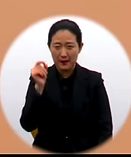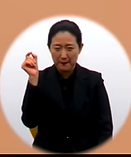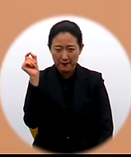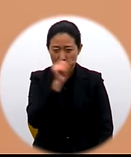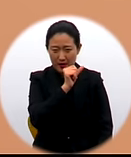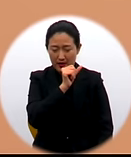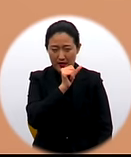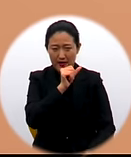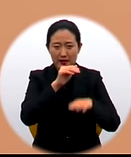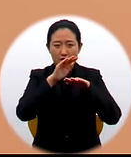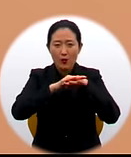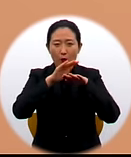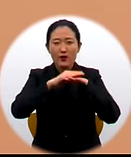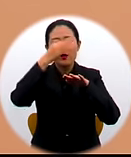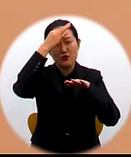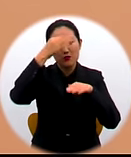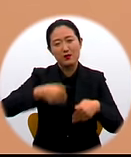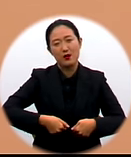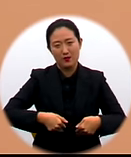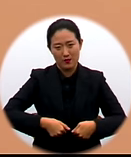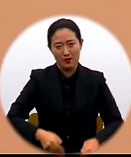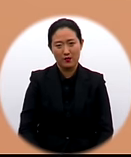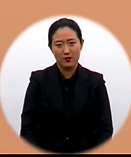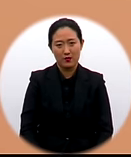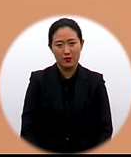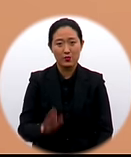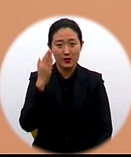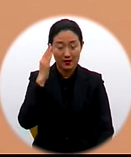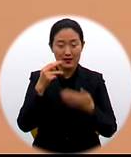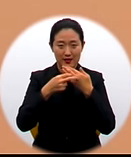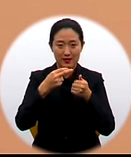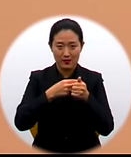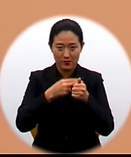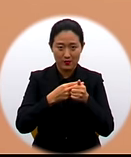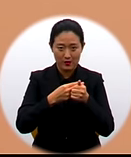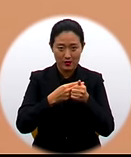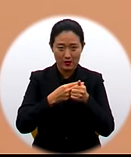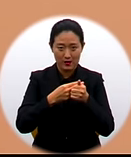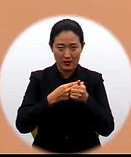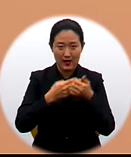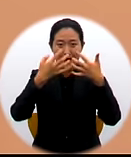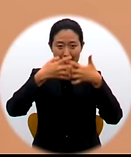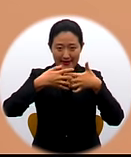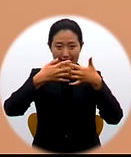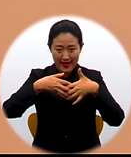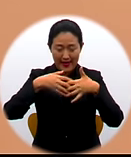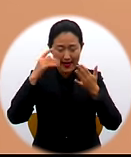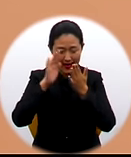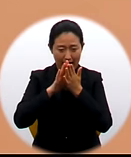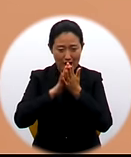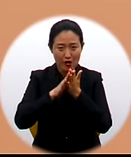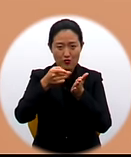거죠. 물론 최근에는 의사들이 이 기술적 부분을 로봇의 도움을 되게 많이 받고 있기 때문에 이 기술의 발달에서 오는 직무역량의